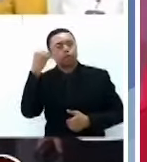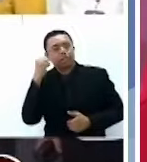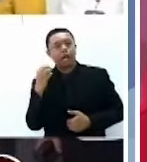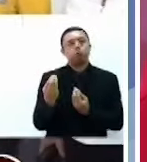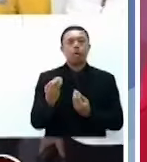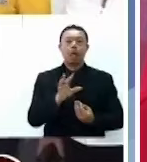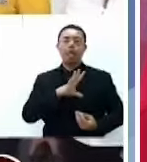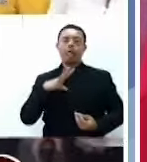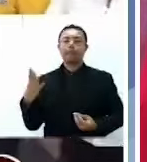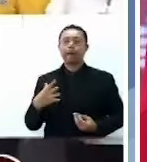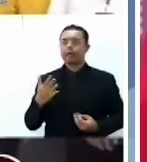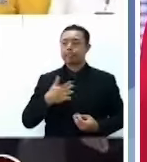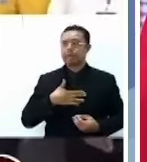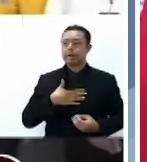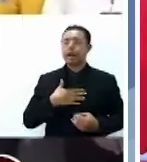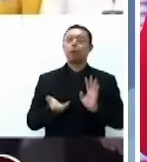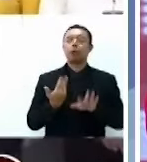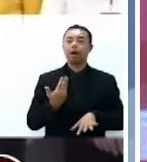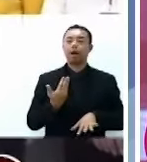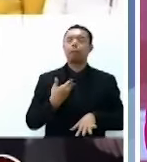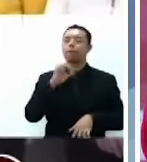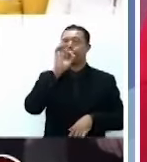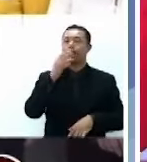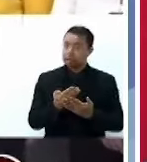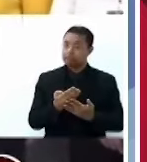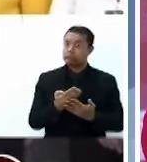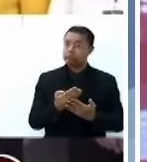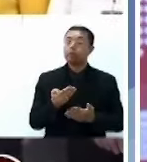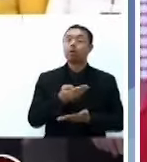bisa mensinkronisasi antara meningkatkan